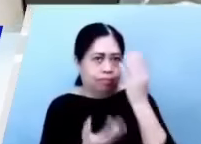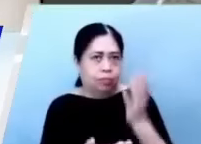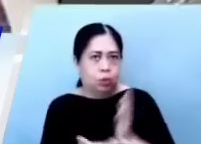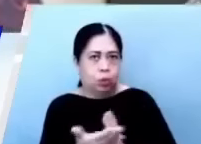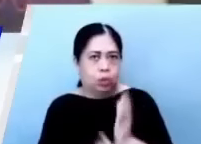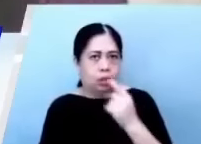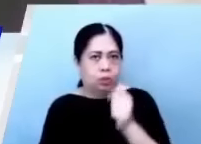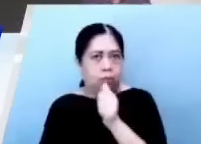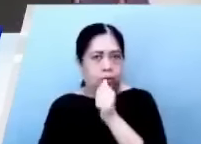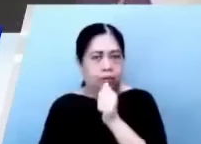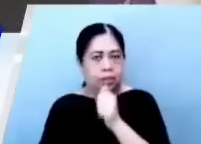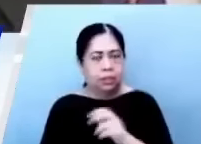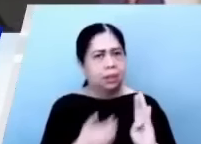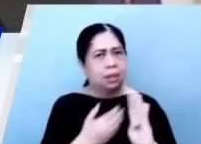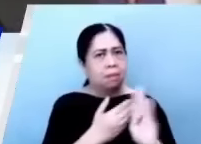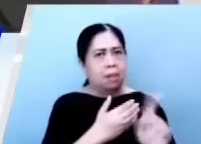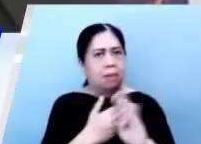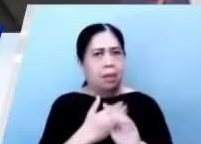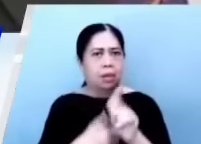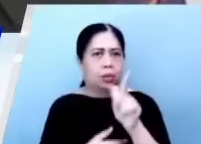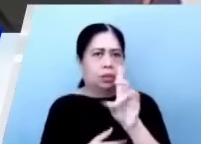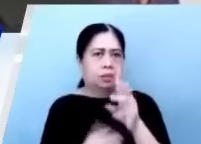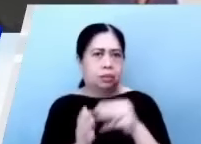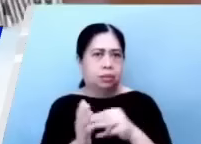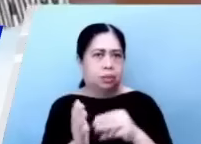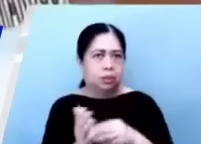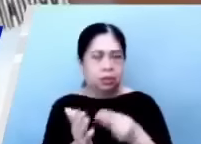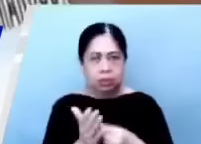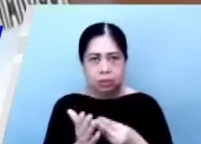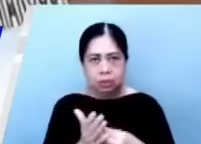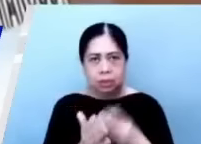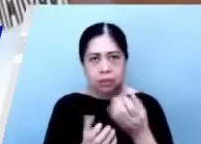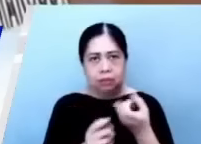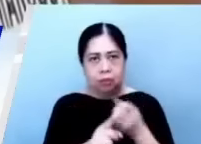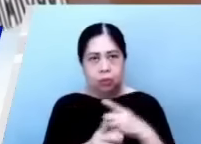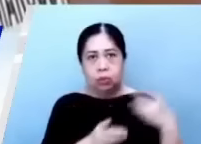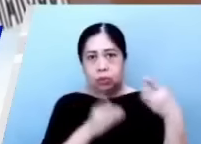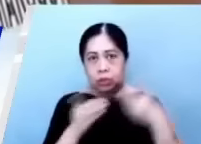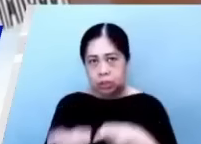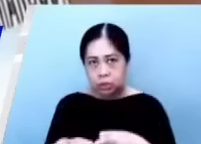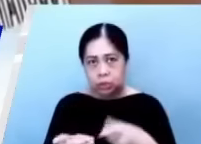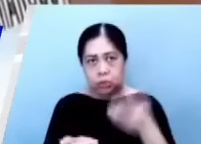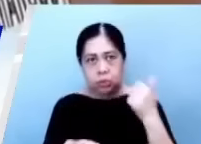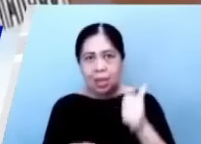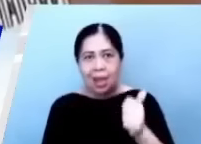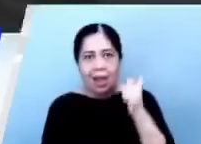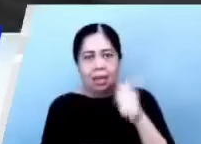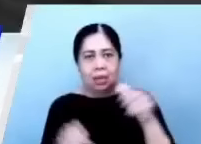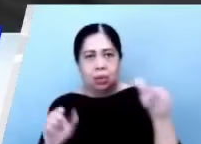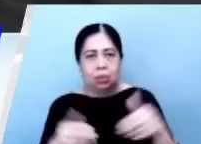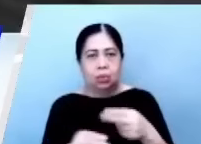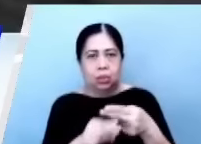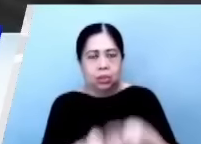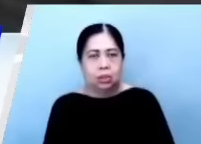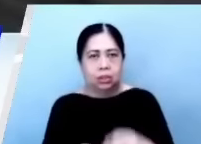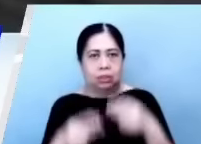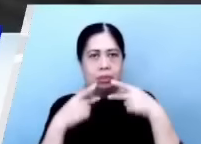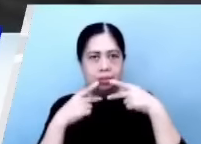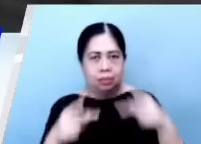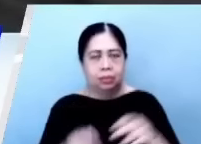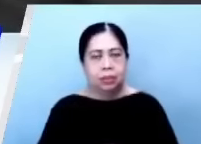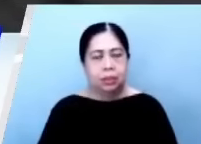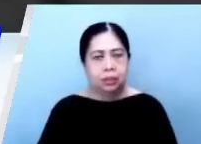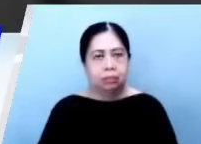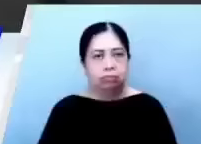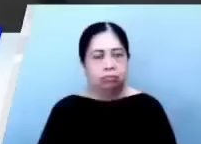ang mahigit 27 million pesos na halaga ng donasyon sa mga donor na ayaw magpakilala sa publiko. Kinuha naman daw